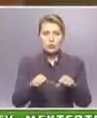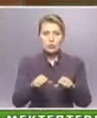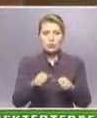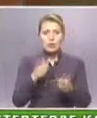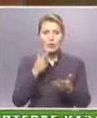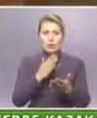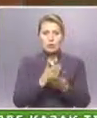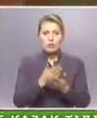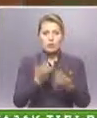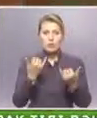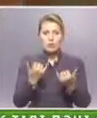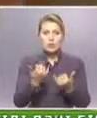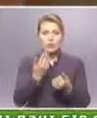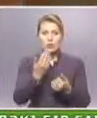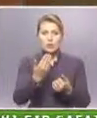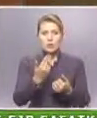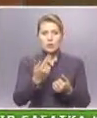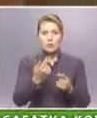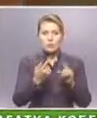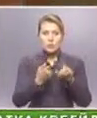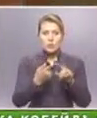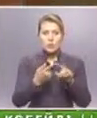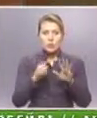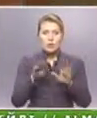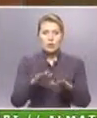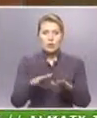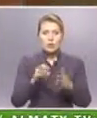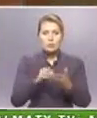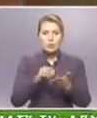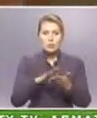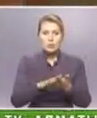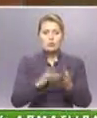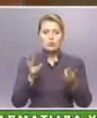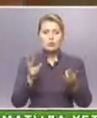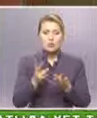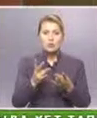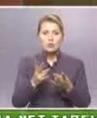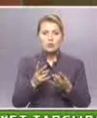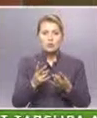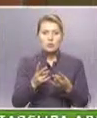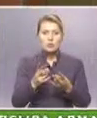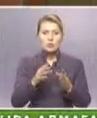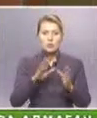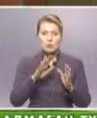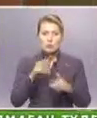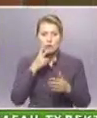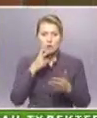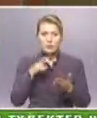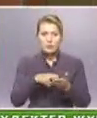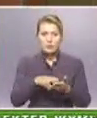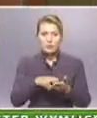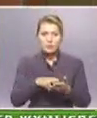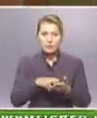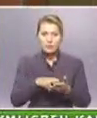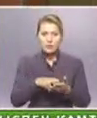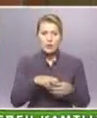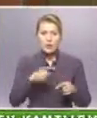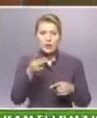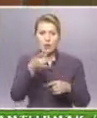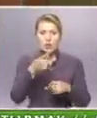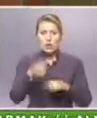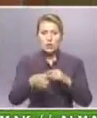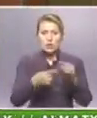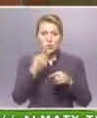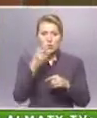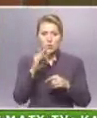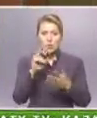бар. Енді оған бірінші орында тіркеуге тұру керек. Тіркеуге тұрғаннан кейін сол район арқылы